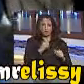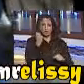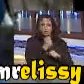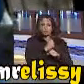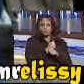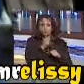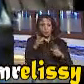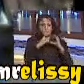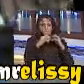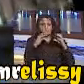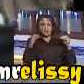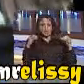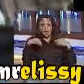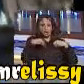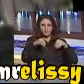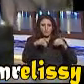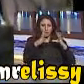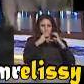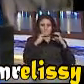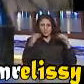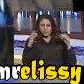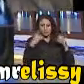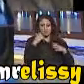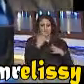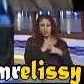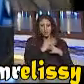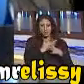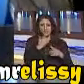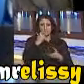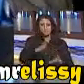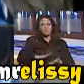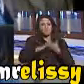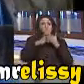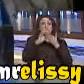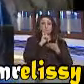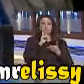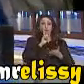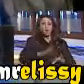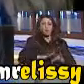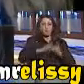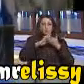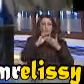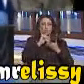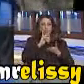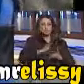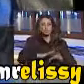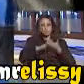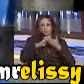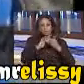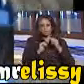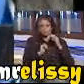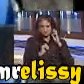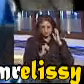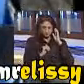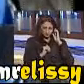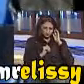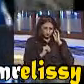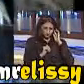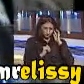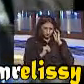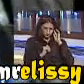شغال الشغلانه دي ليه؟ عشان اكل كويس بقالك كام سنة؟